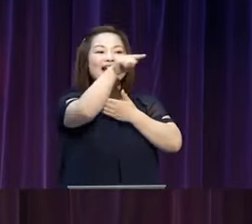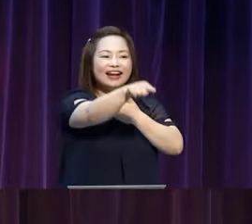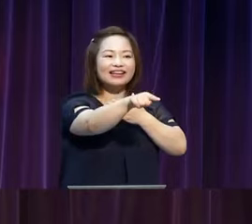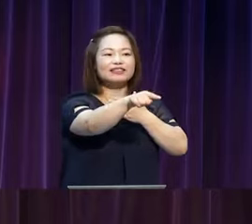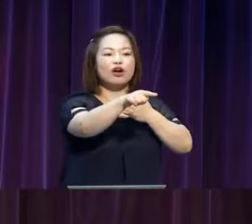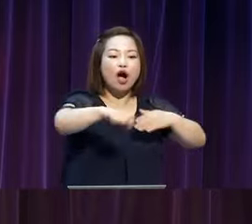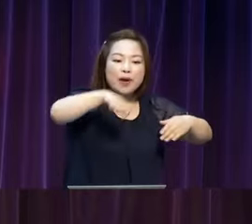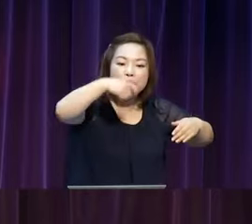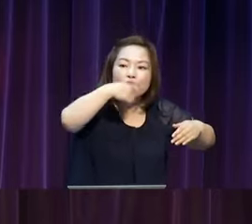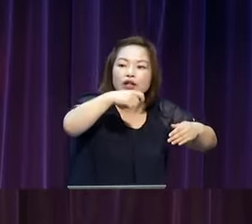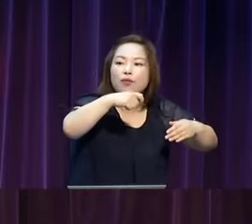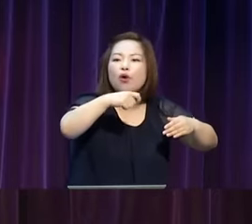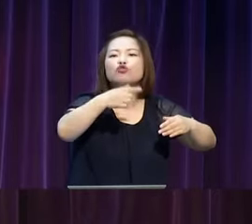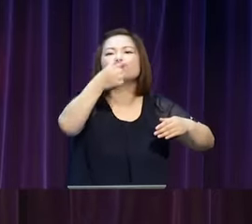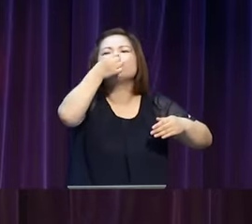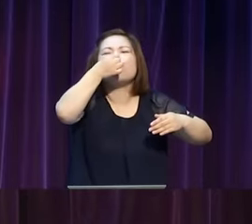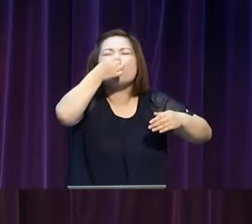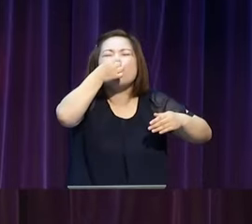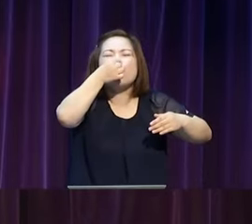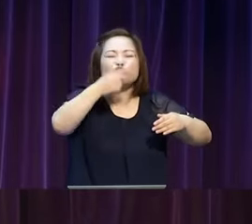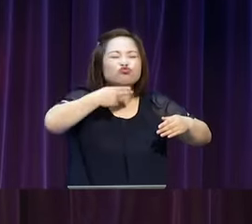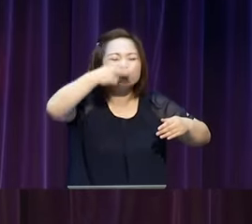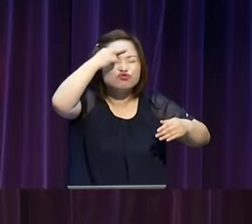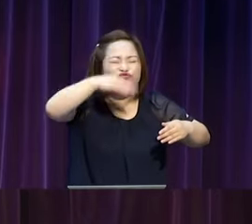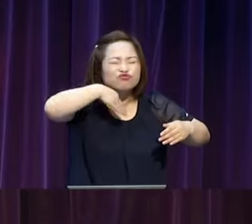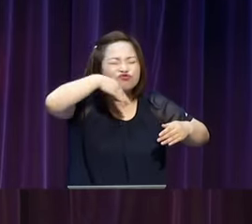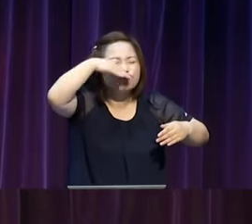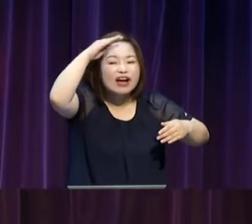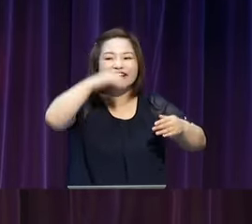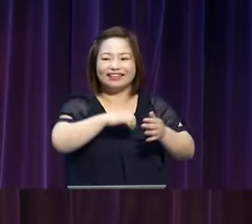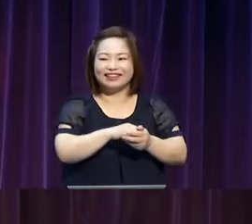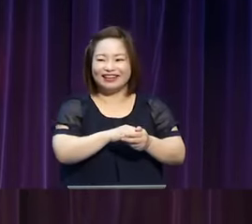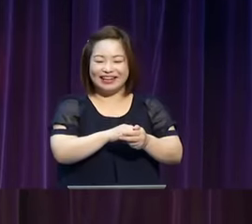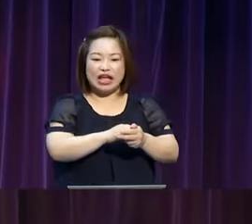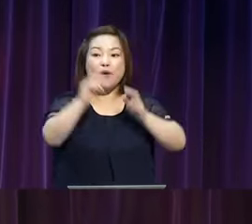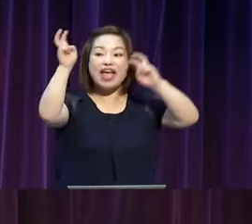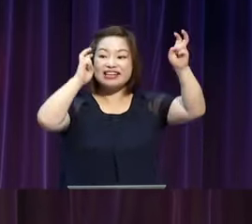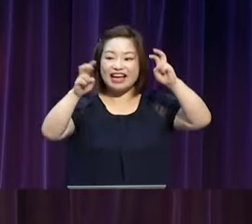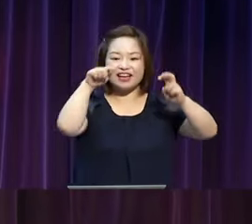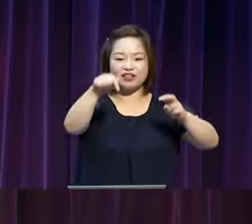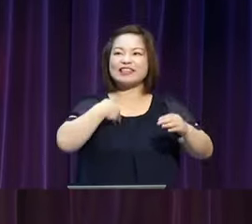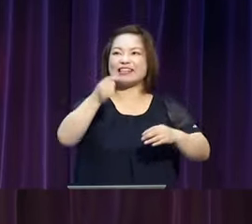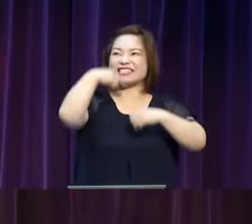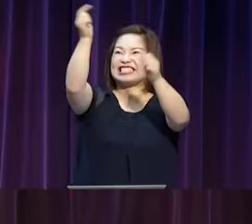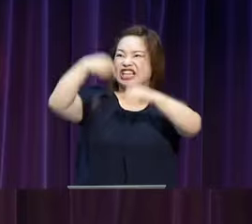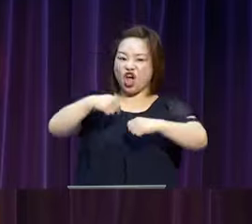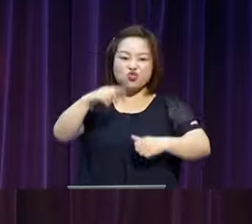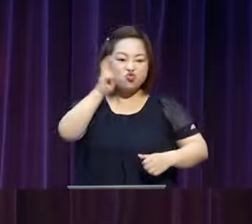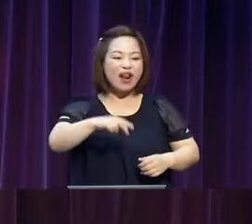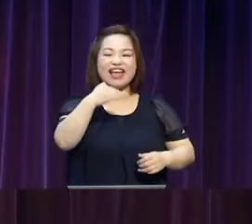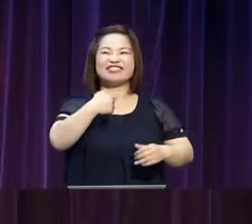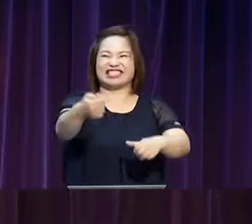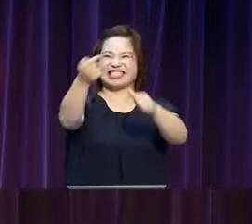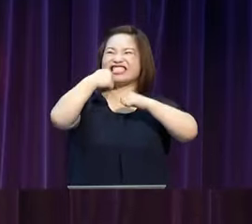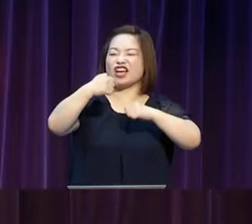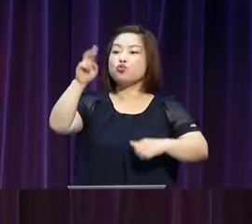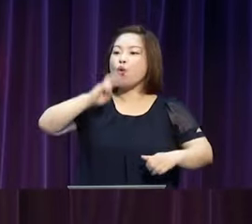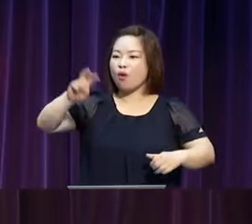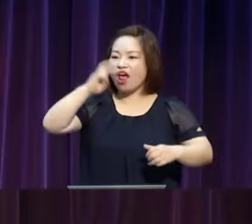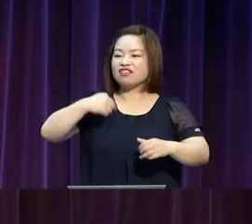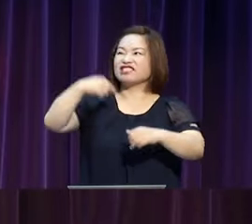마시죠. 어느 정도 술을 마시면은요. 노래를 시켜. 야, 너 노래 한번 해봐라.